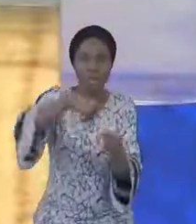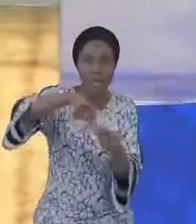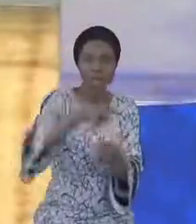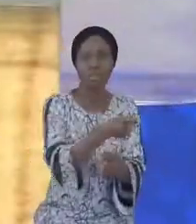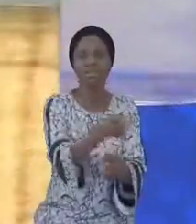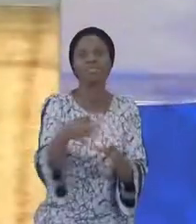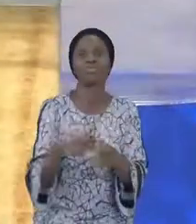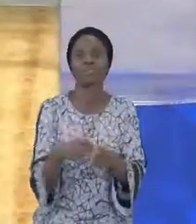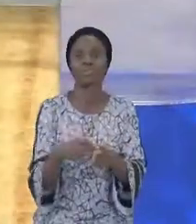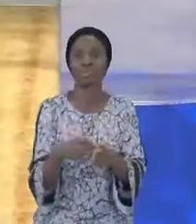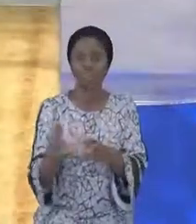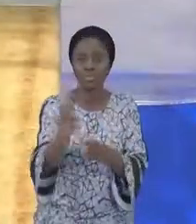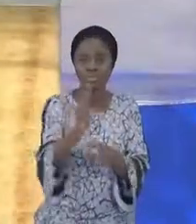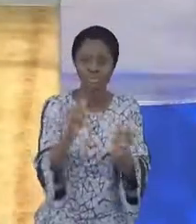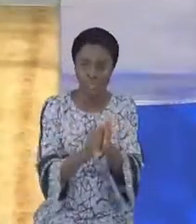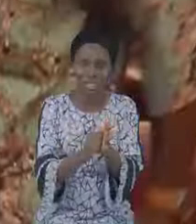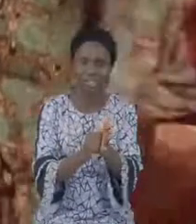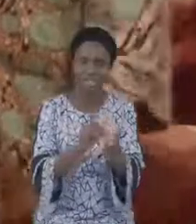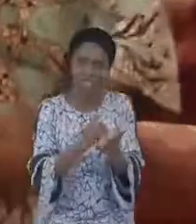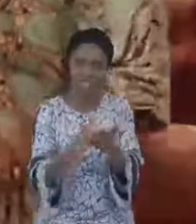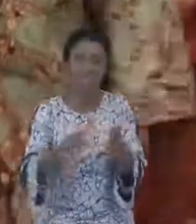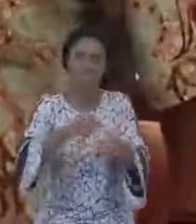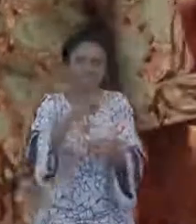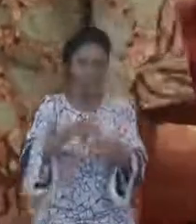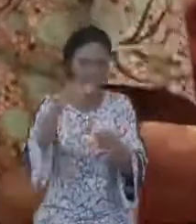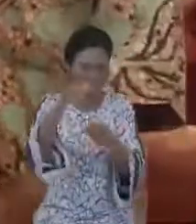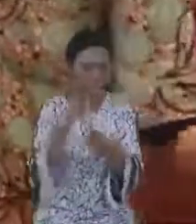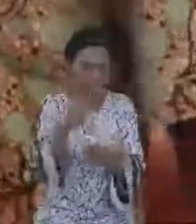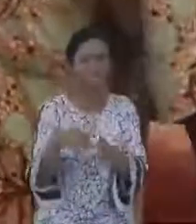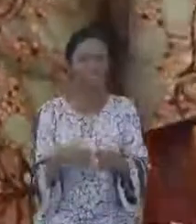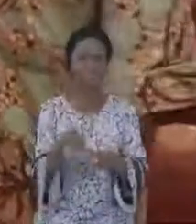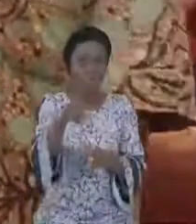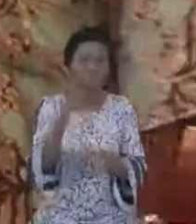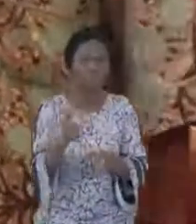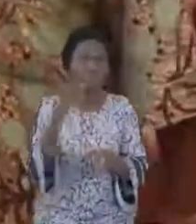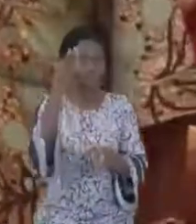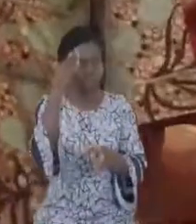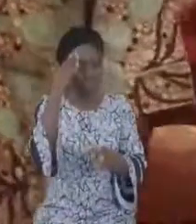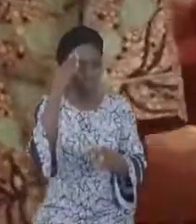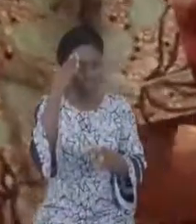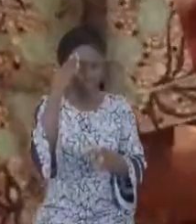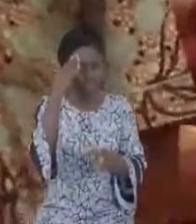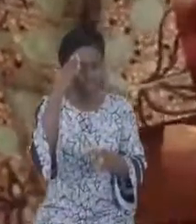toi. Active. Cette nature divine, tu dois reconnaître que tu as ça